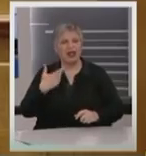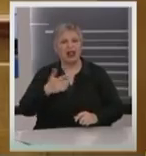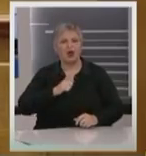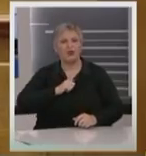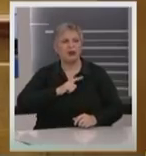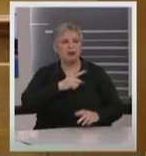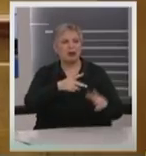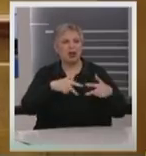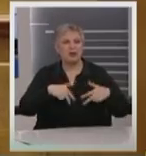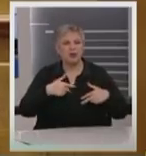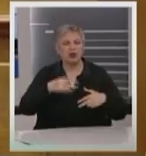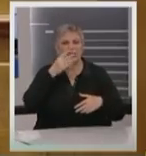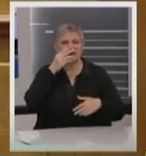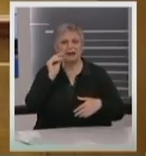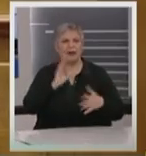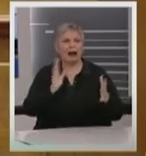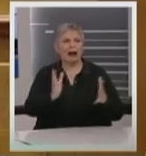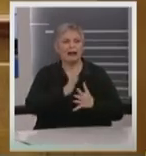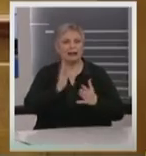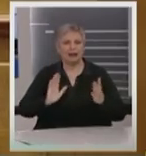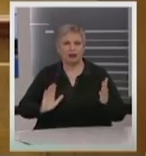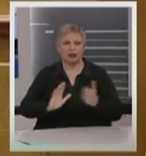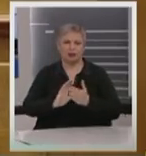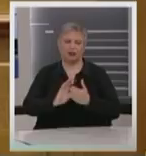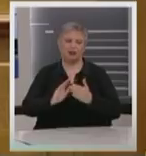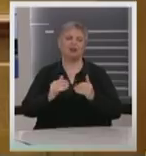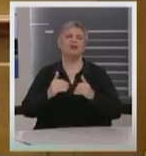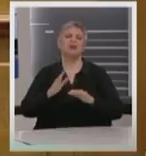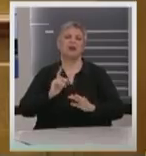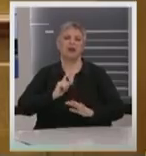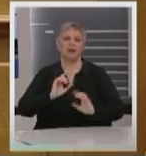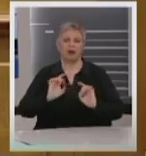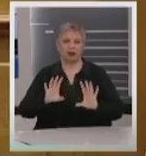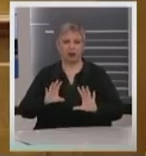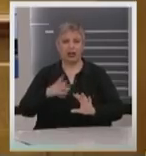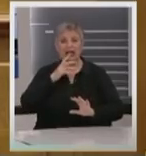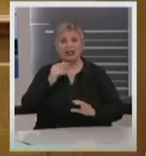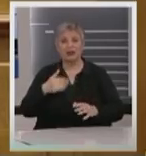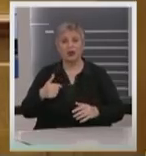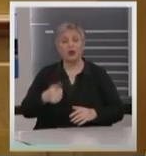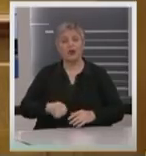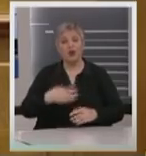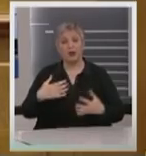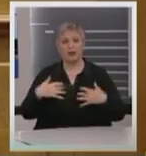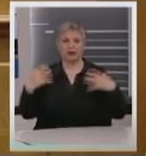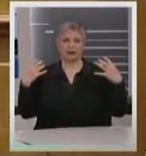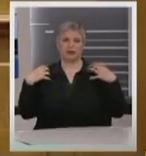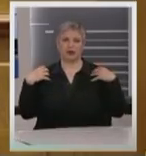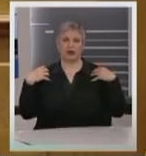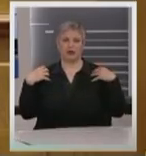πια. Το βάρος της ευθύνης αναπόφευτα μεταφέρεται στους δικούς μας όμως. Όλο και